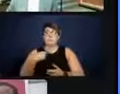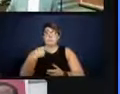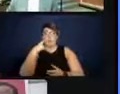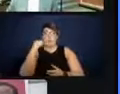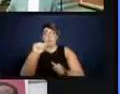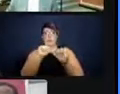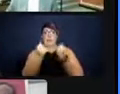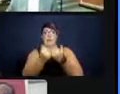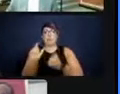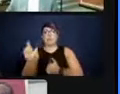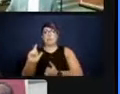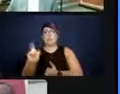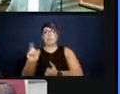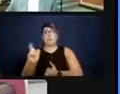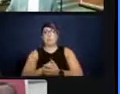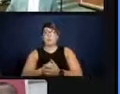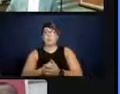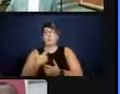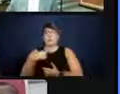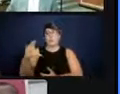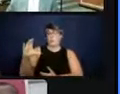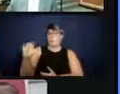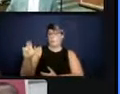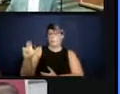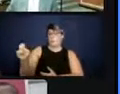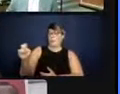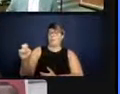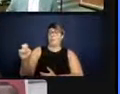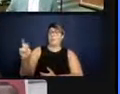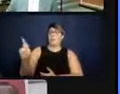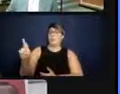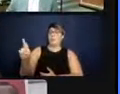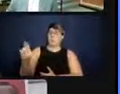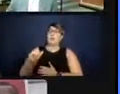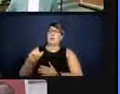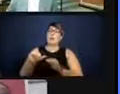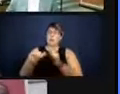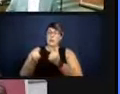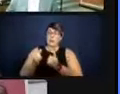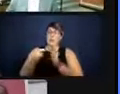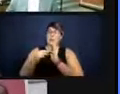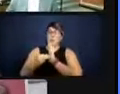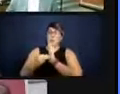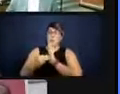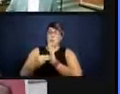wataweza kufuzu. Kwa hivyo, modeli hii ambayo tunaitumia,